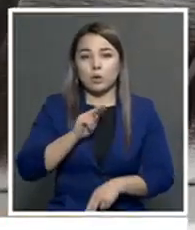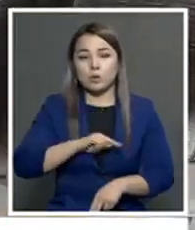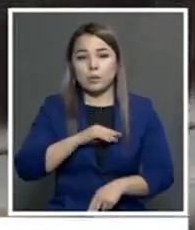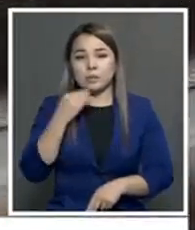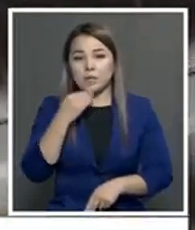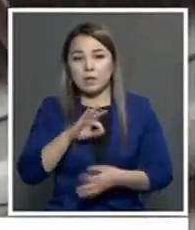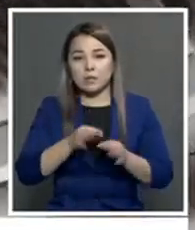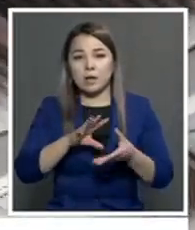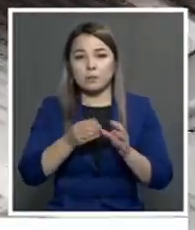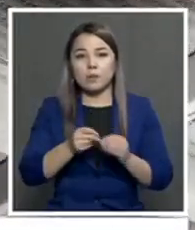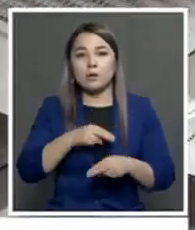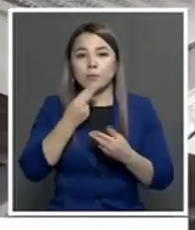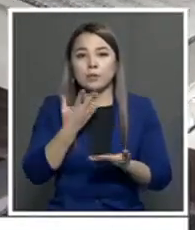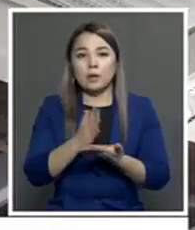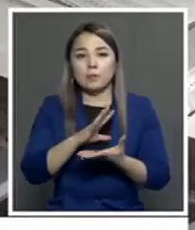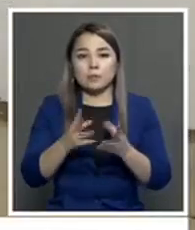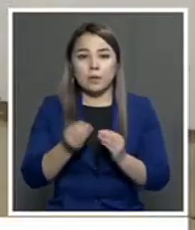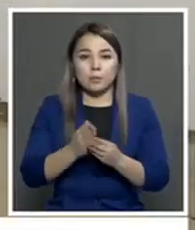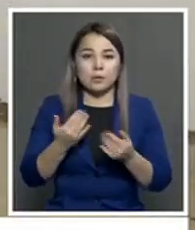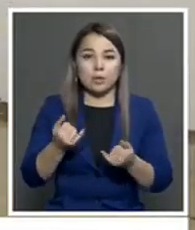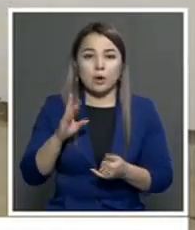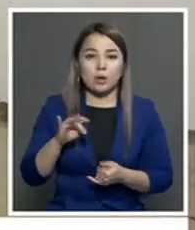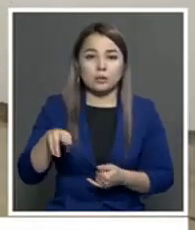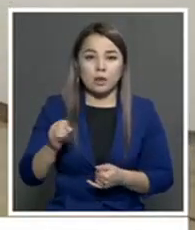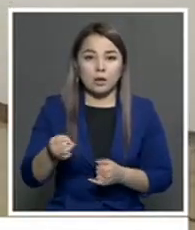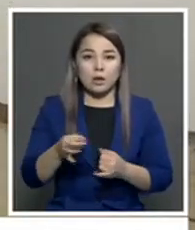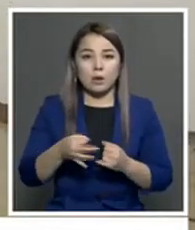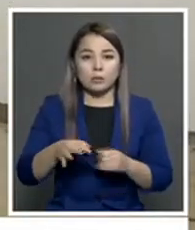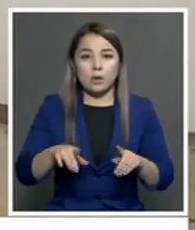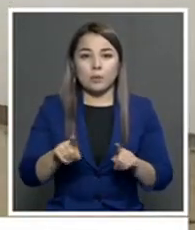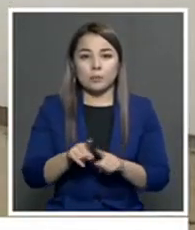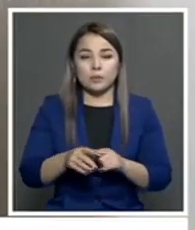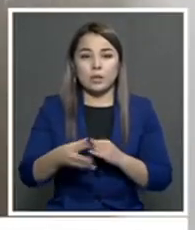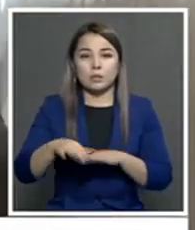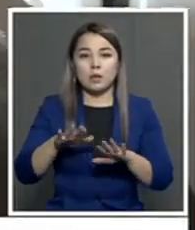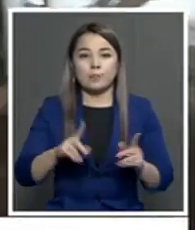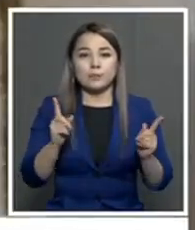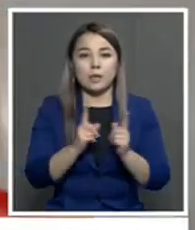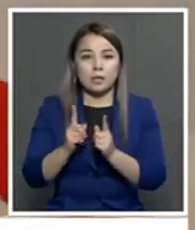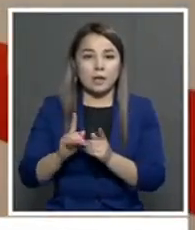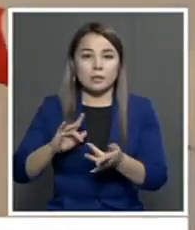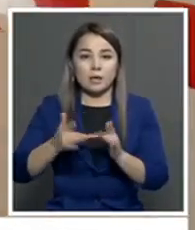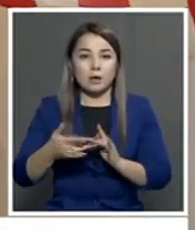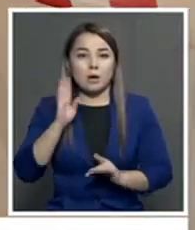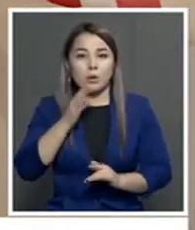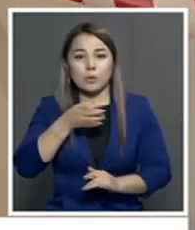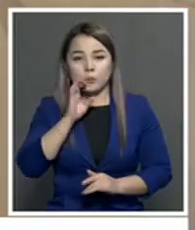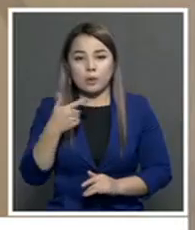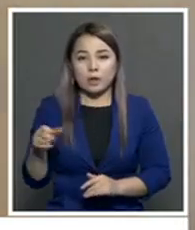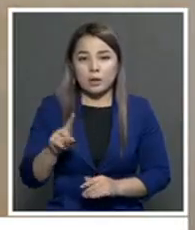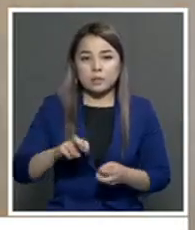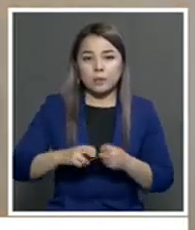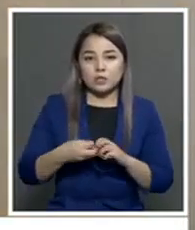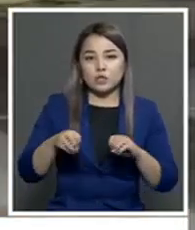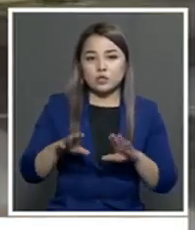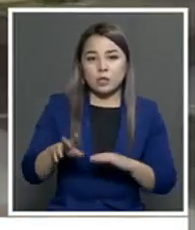беруді тапсырды. Сондай-ақ вице-премьер Қордай ауданында болып, жергілікті тұрғындармен де кездесті. Интернет, ауыз су, газ сияқты маңызды мәселелер шешілді. Деген